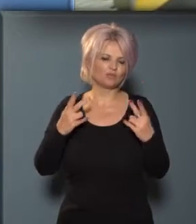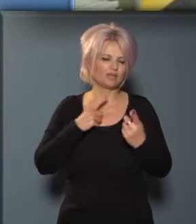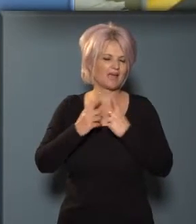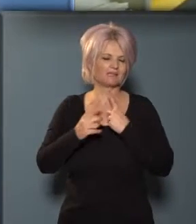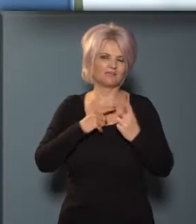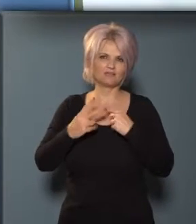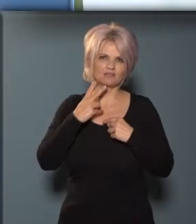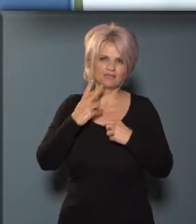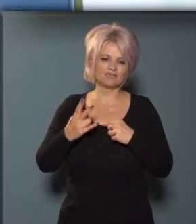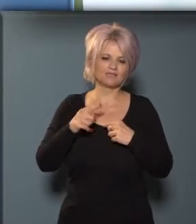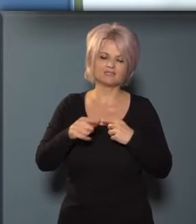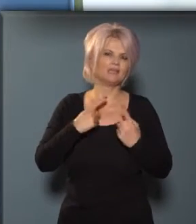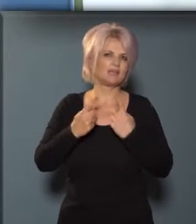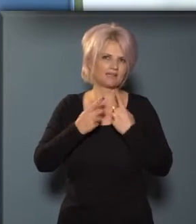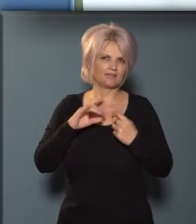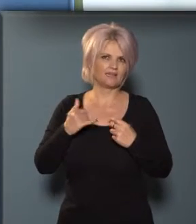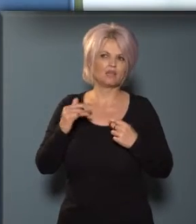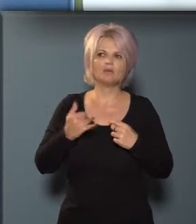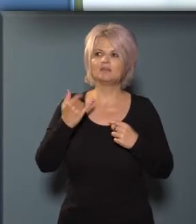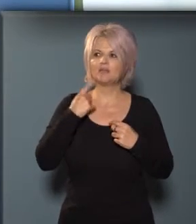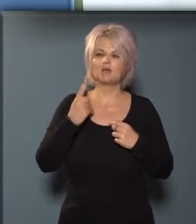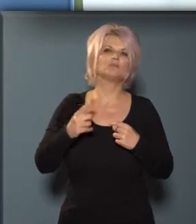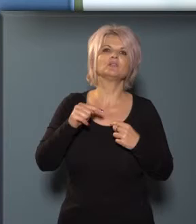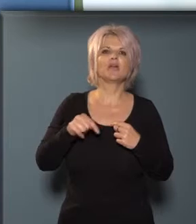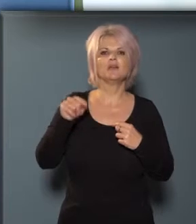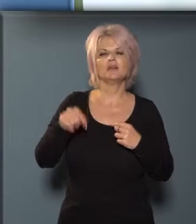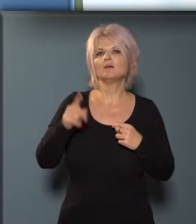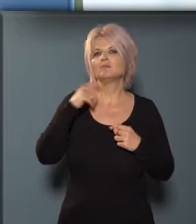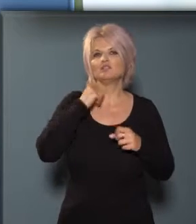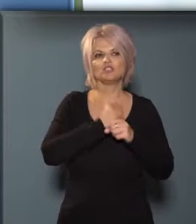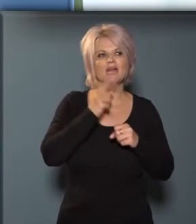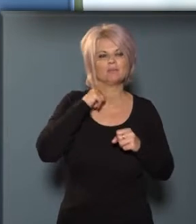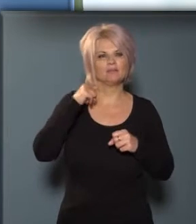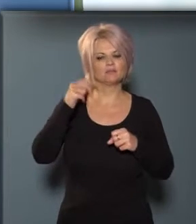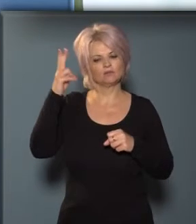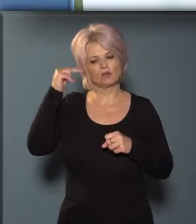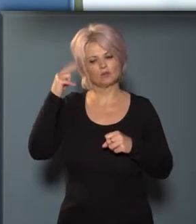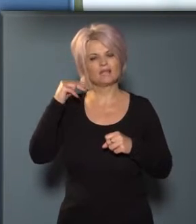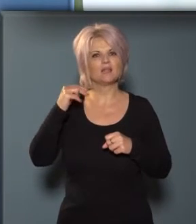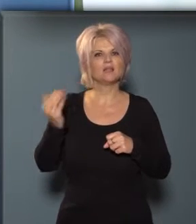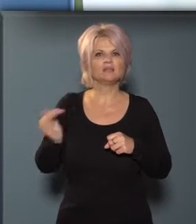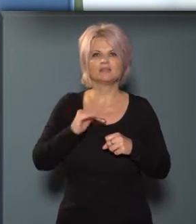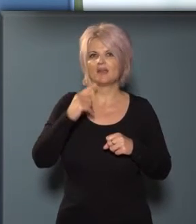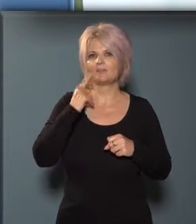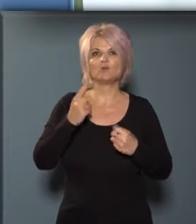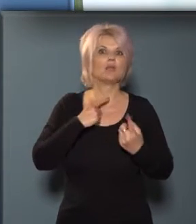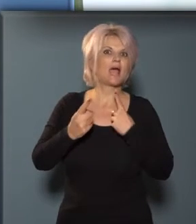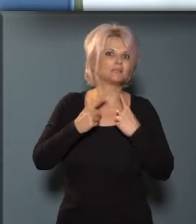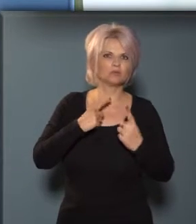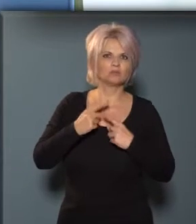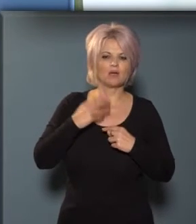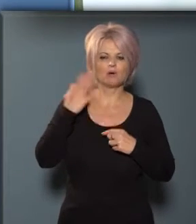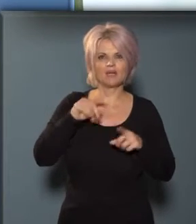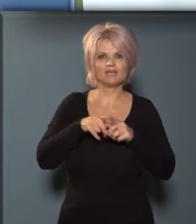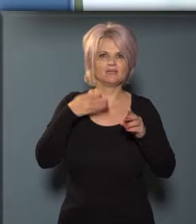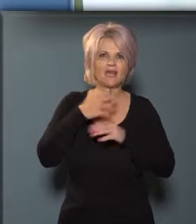játéknak vegyék, és tulajdonképpen ez játék is. Ők mindig azt mondják, hogy mit csináltál, mit tanultál, a gyerek mindig azt fogja válaszolni, hogy óvodás, hogy játszottam. Mert ha ő így éli